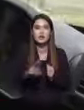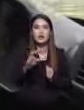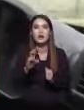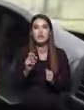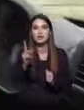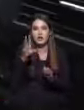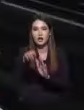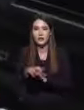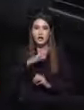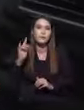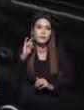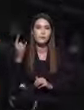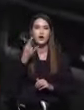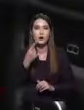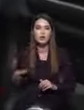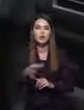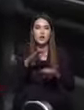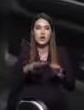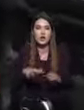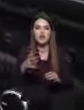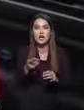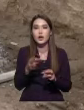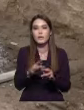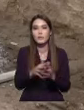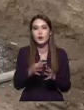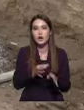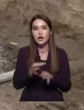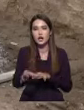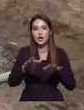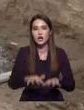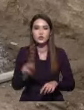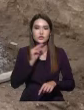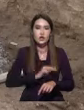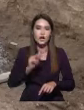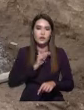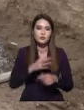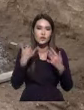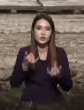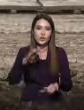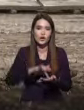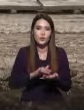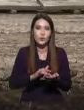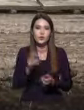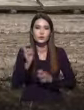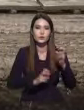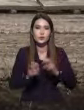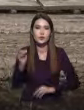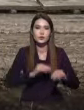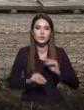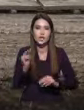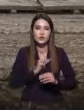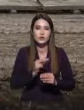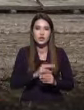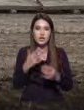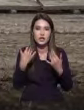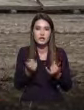ол Павлодар облысына қарасты Екібастұз ауылдық аймағының Шідерті ауылында туып өскен. Қазір осы ауылдағы үлкен бір шаруа қожалықтың иесі. Бүтін бір